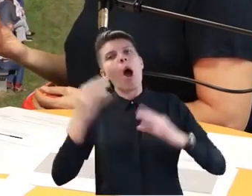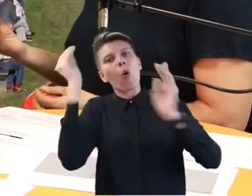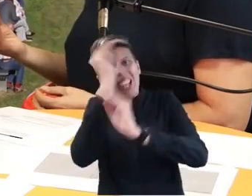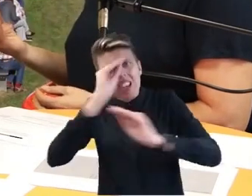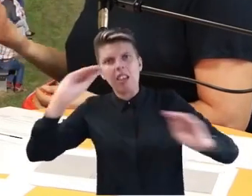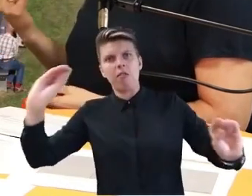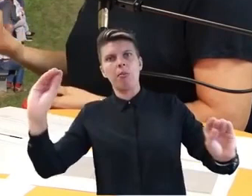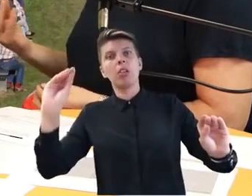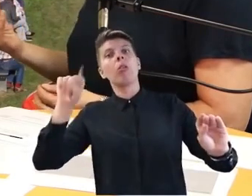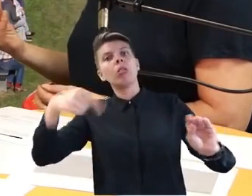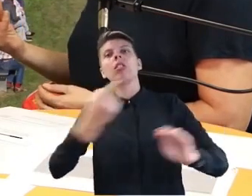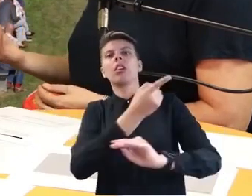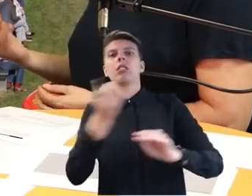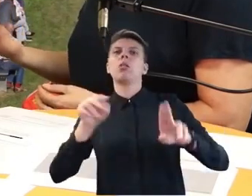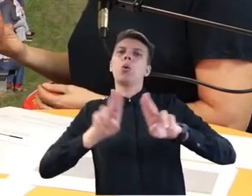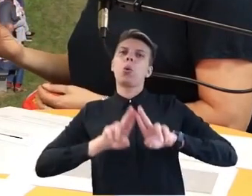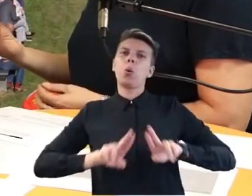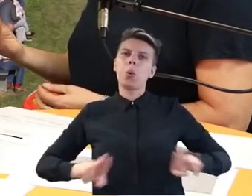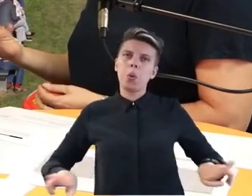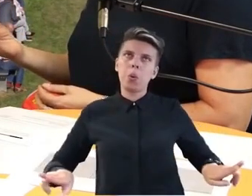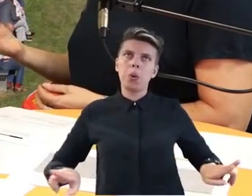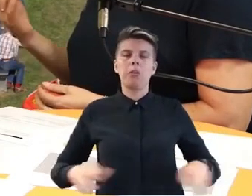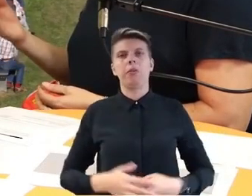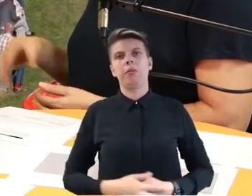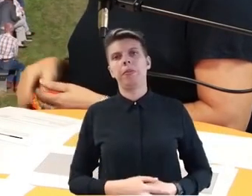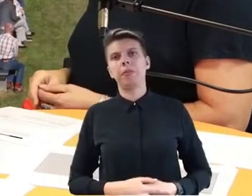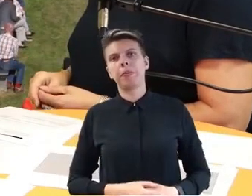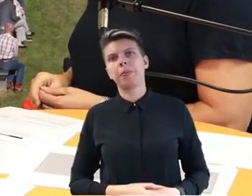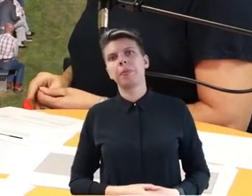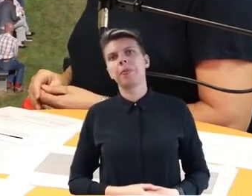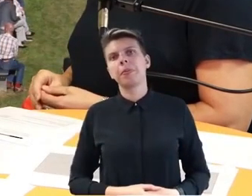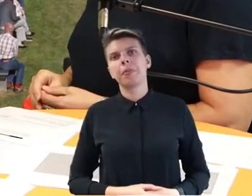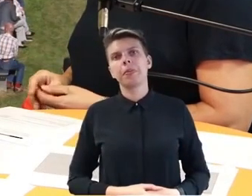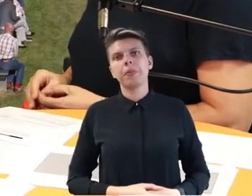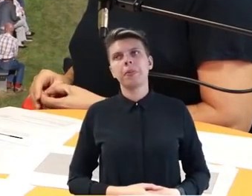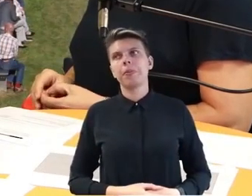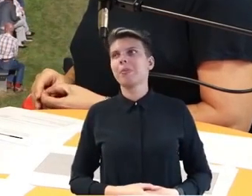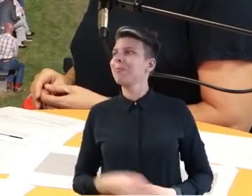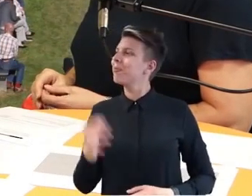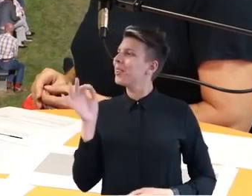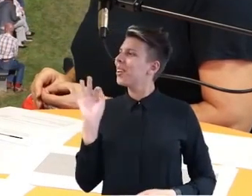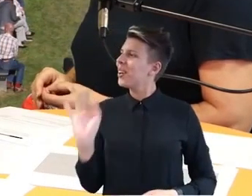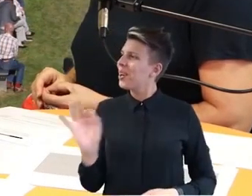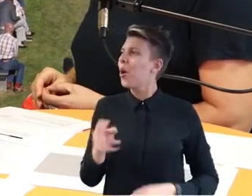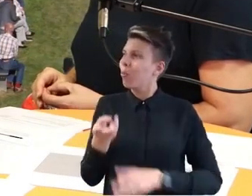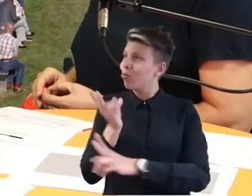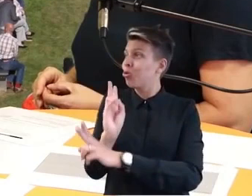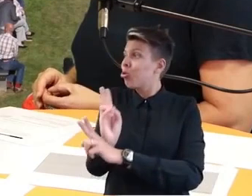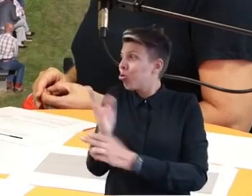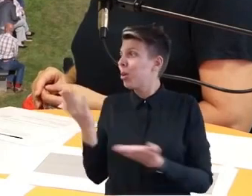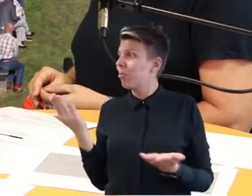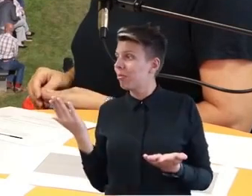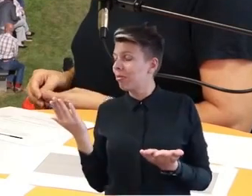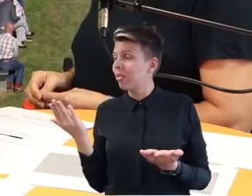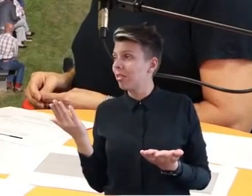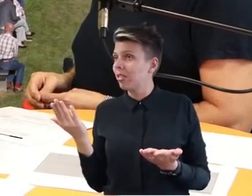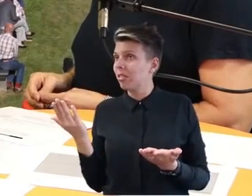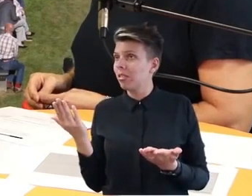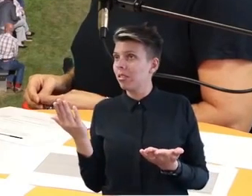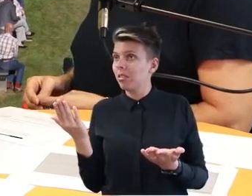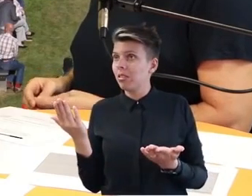leute eben konkrete informationen was da passiert genau für mich richtig also einmal um